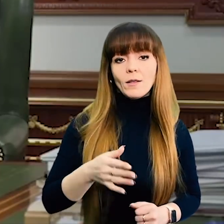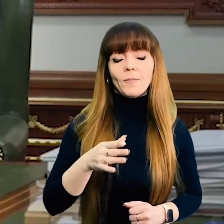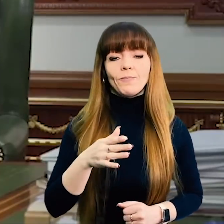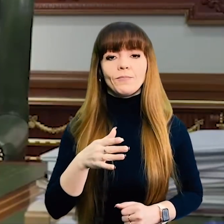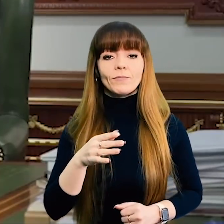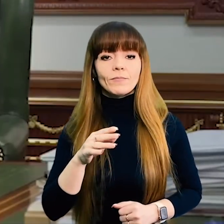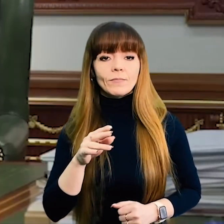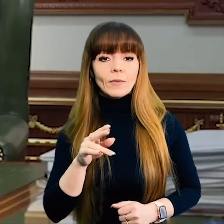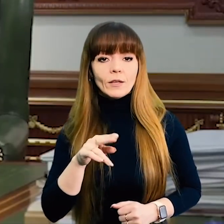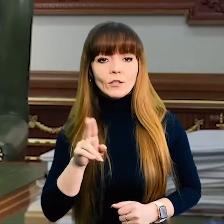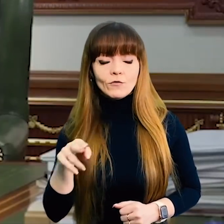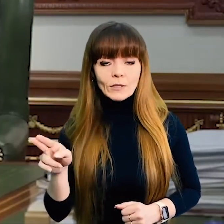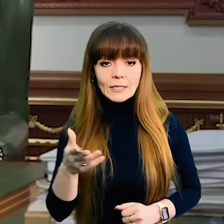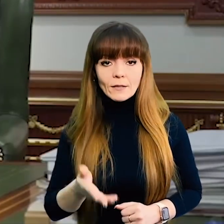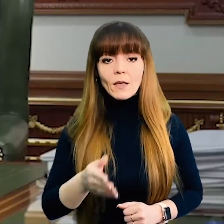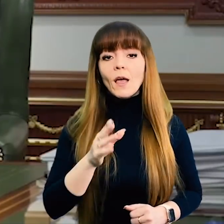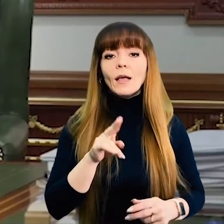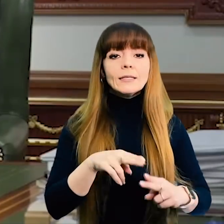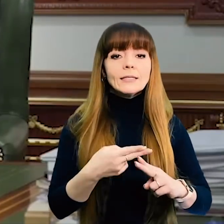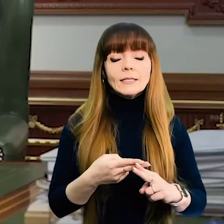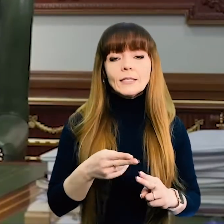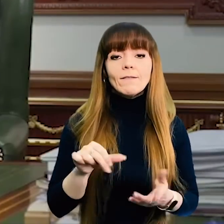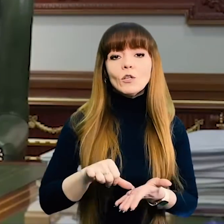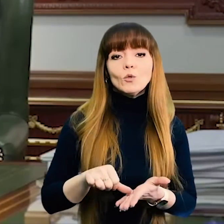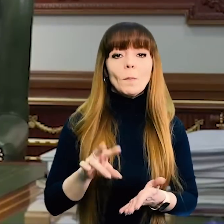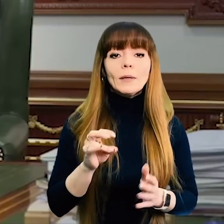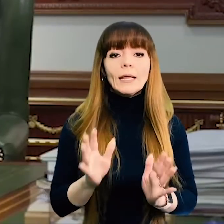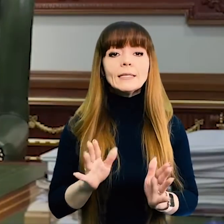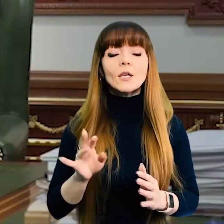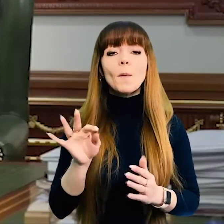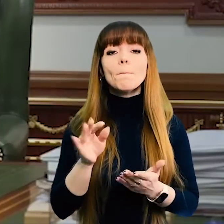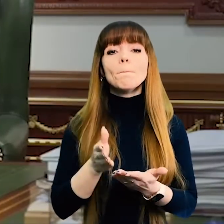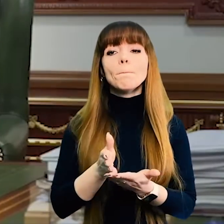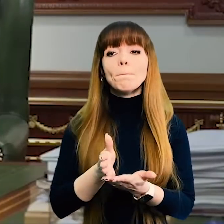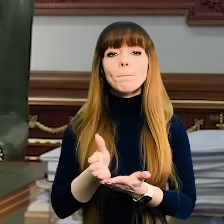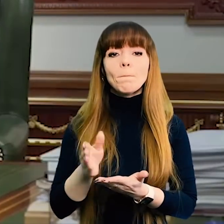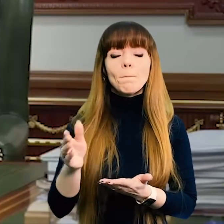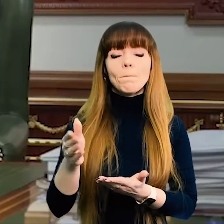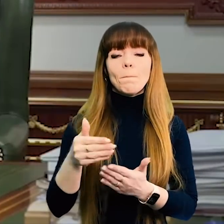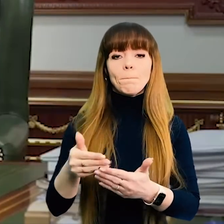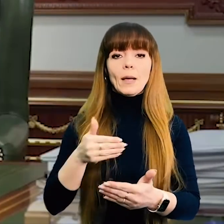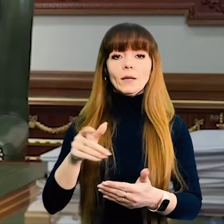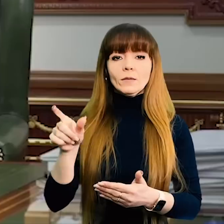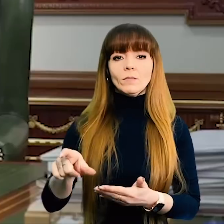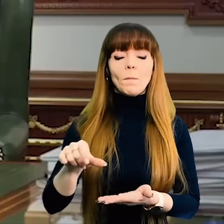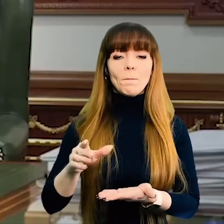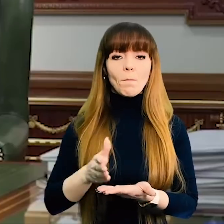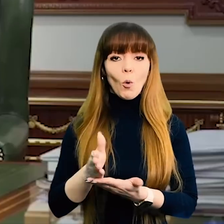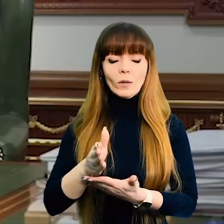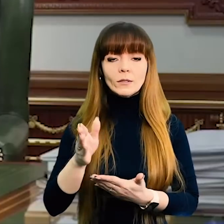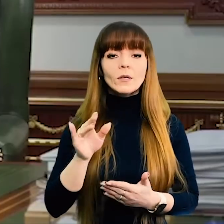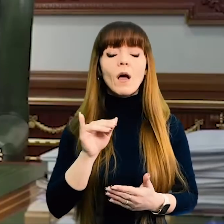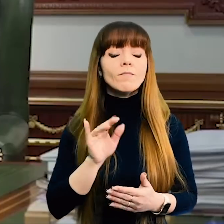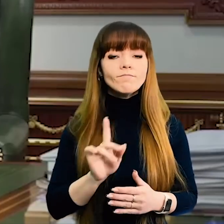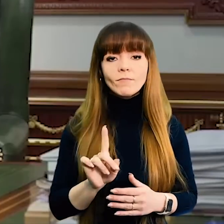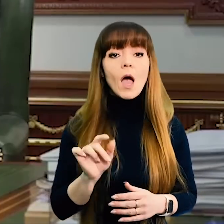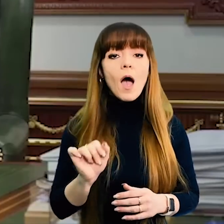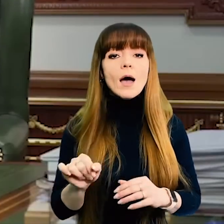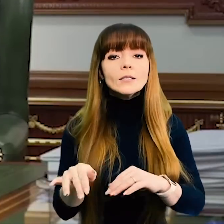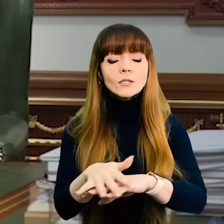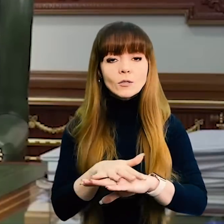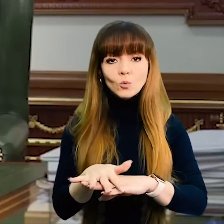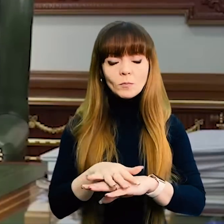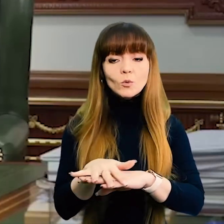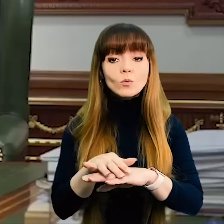Австралія. Важливо, що це виступи не просто перед політиками, це виступи перед суспільствами, перед мільйонами людей,